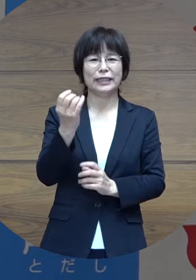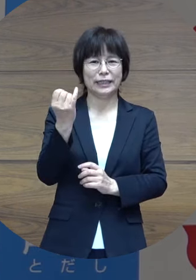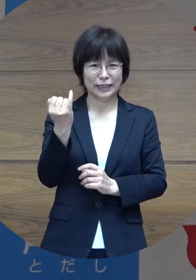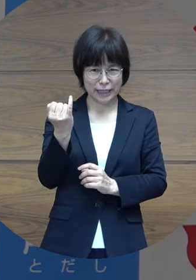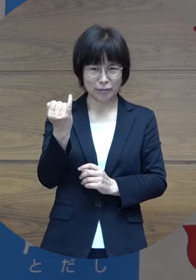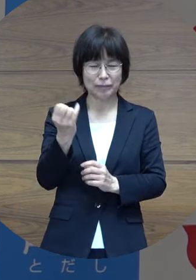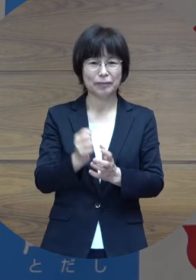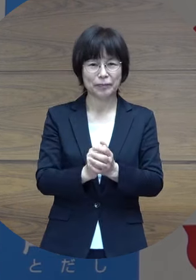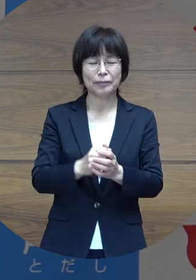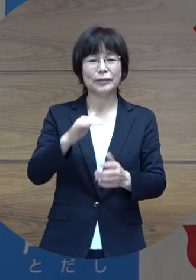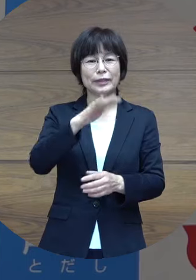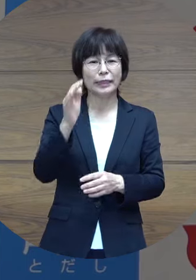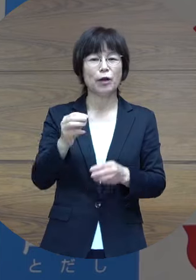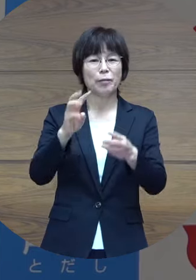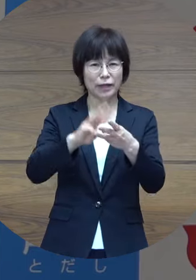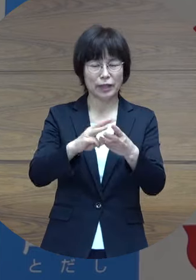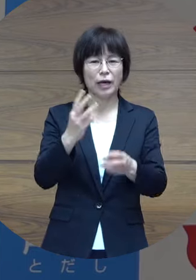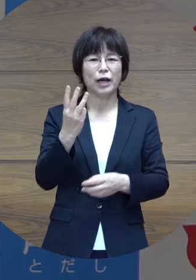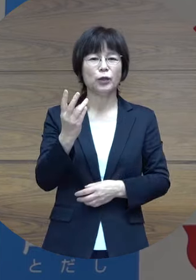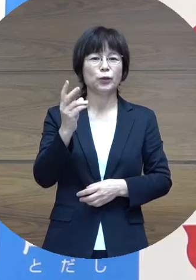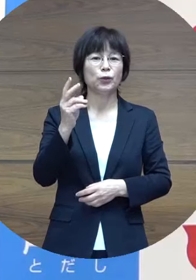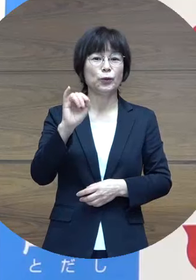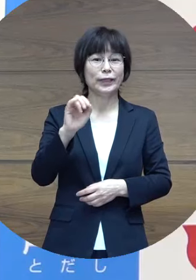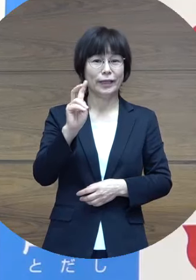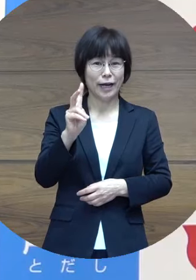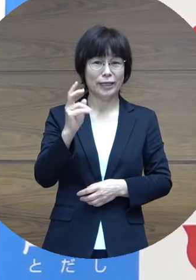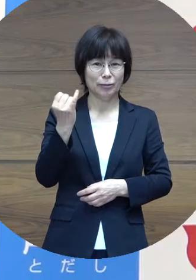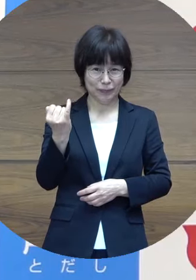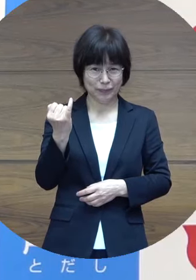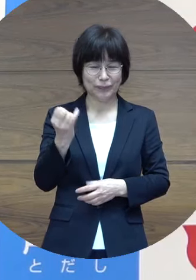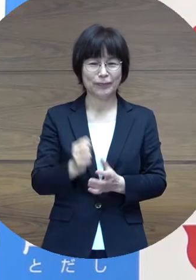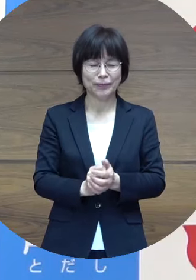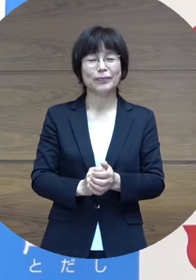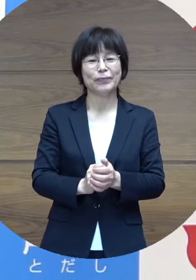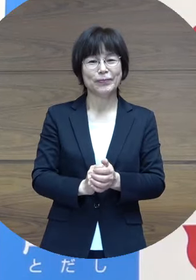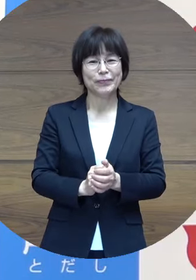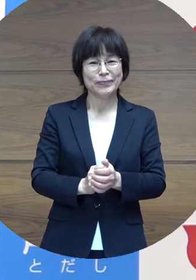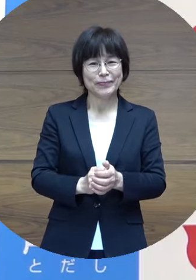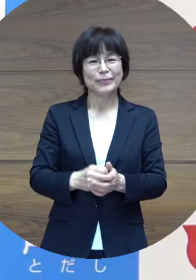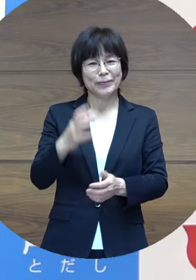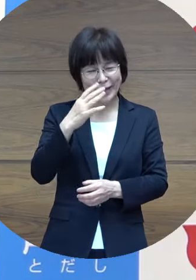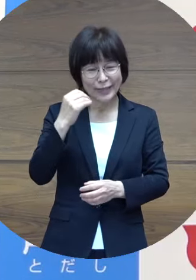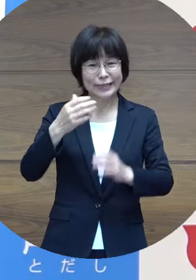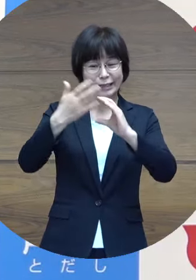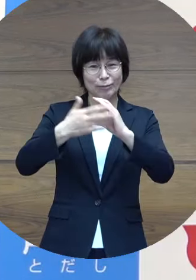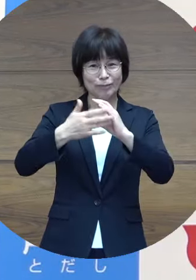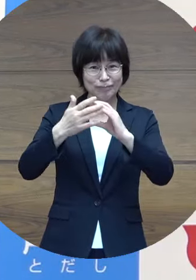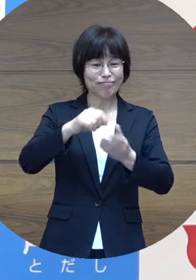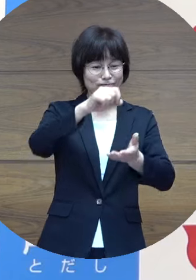田ゆいかちゃん、今月も素敵なお写真ありがとうございました。